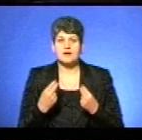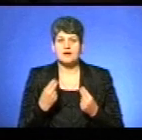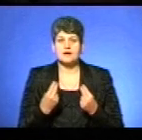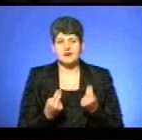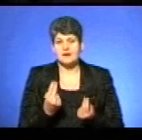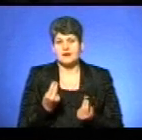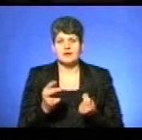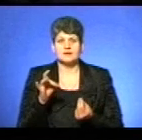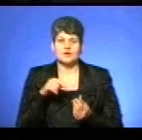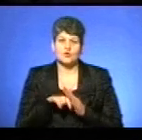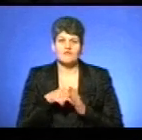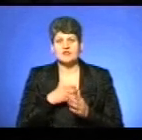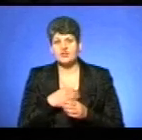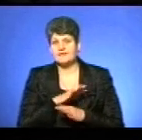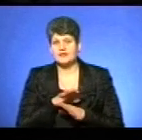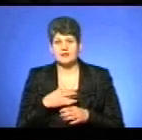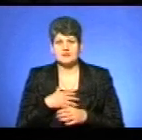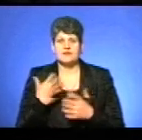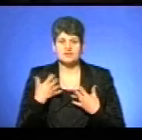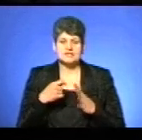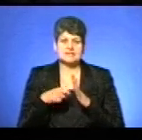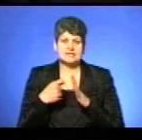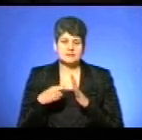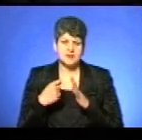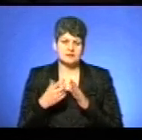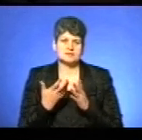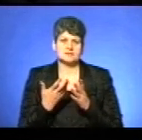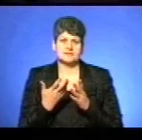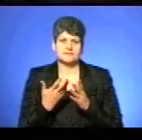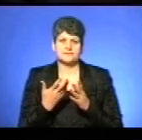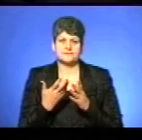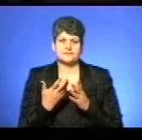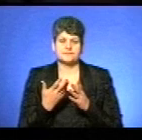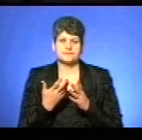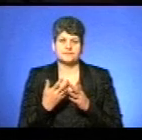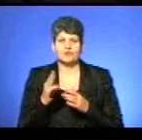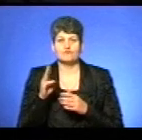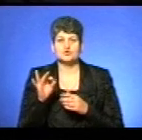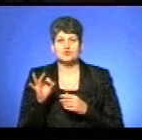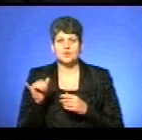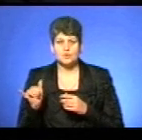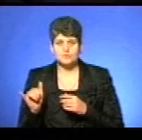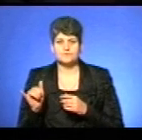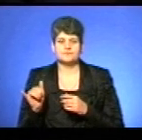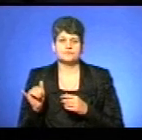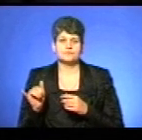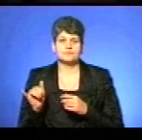ролі, важливі, неважливі. Я вже знімалася в деяких шоу,